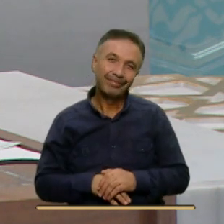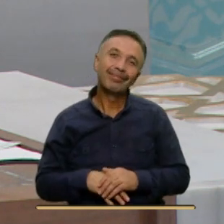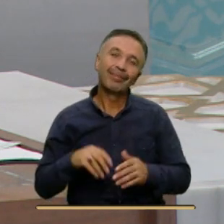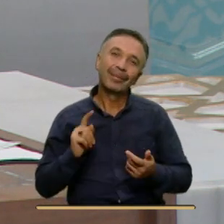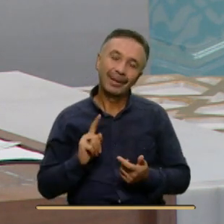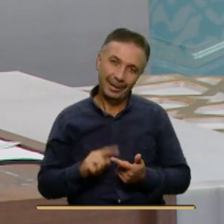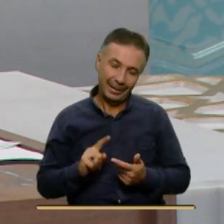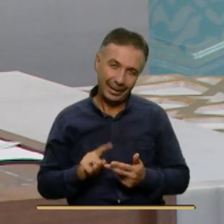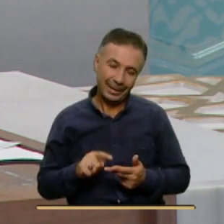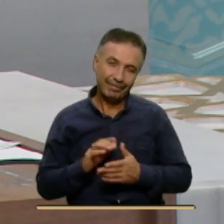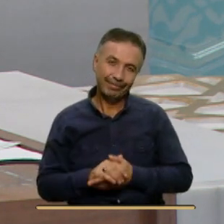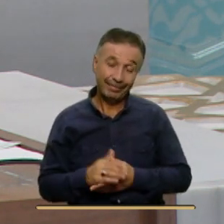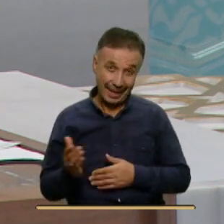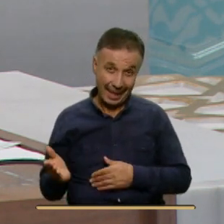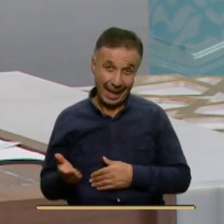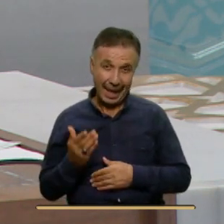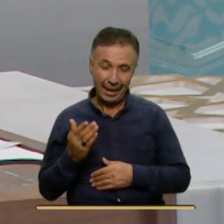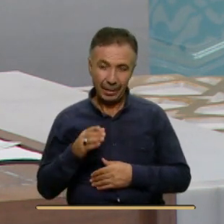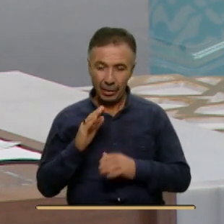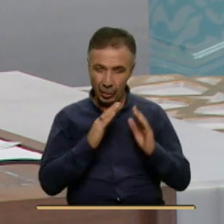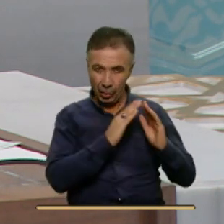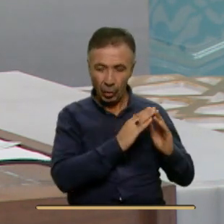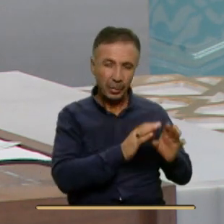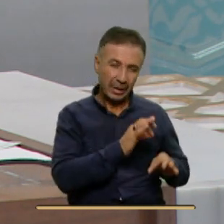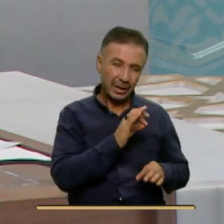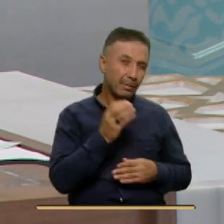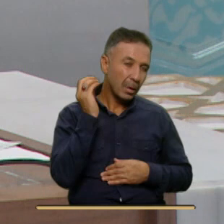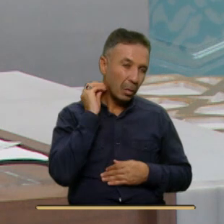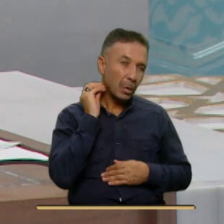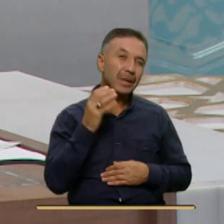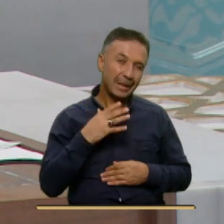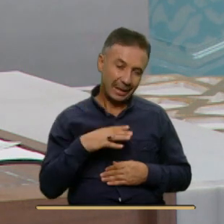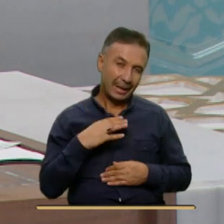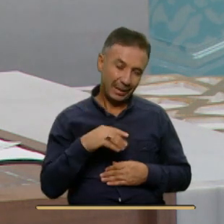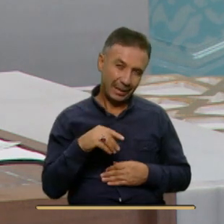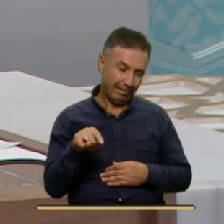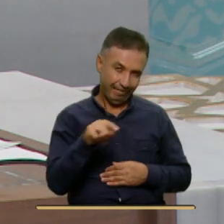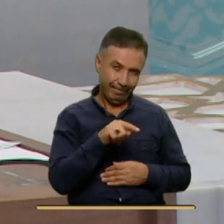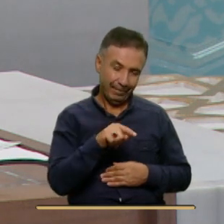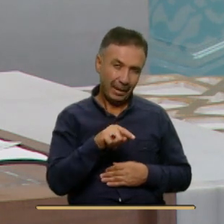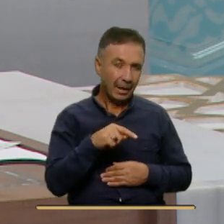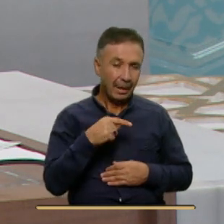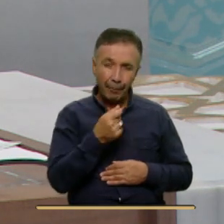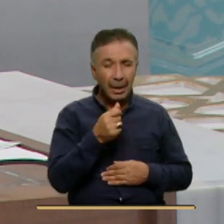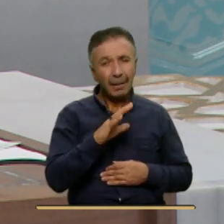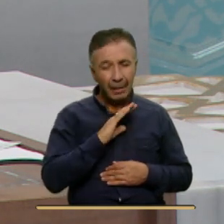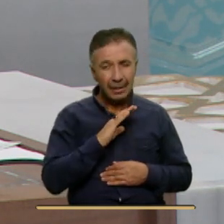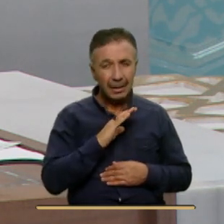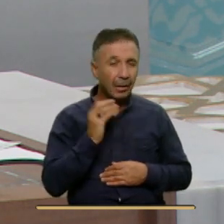İkincisi, eğer komşumuz bir borç istemişse, imkanımız varsa